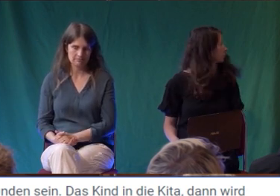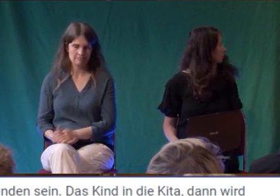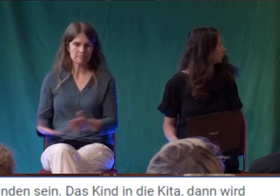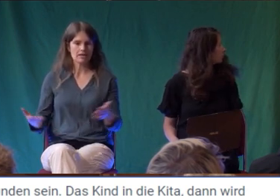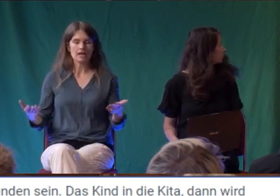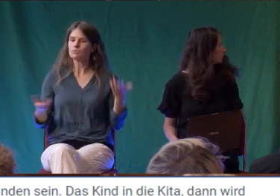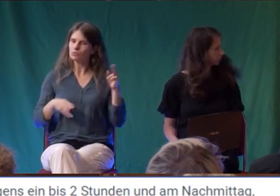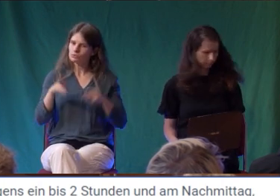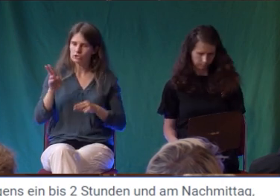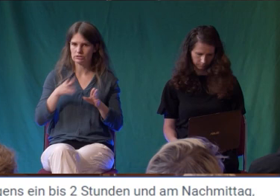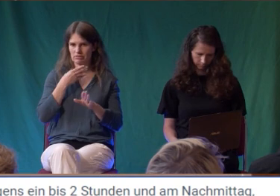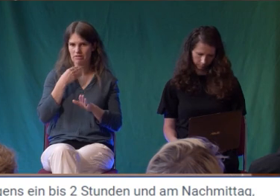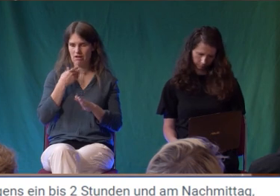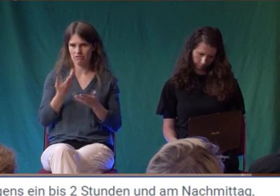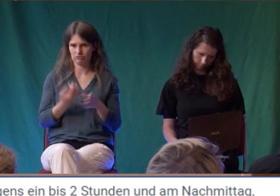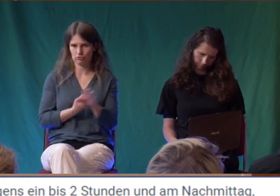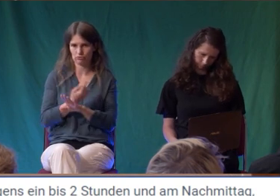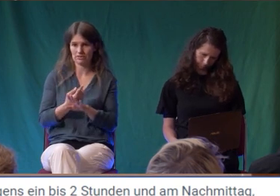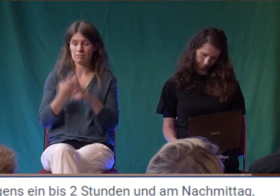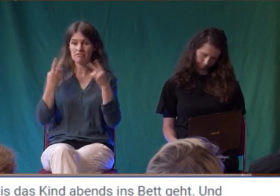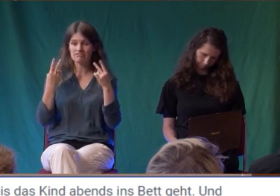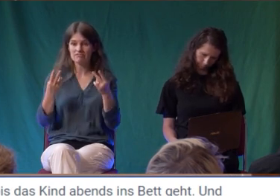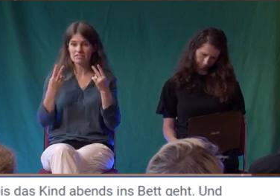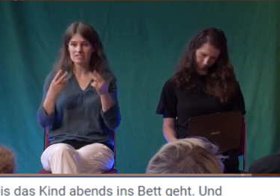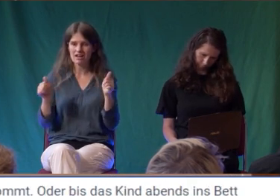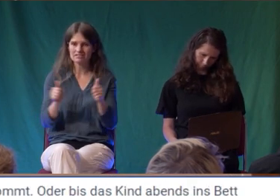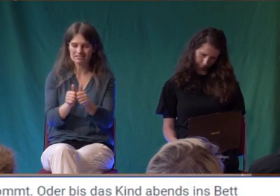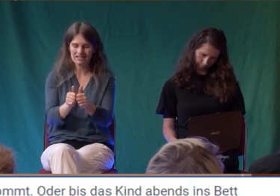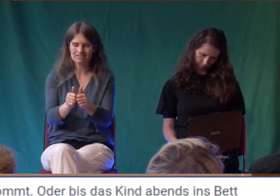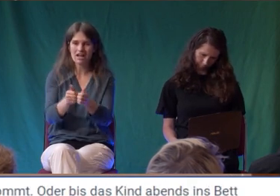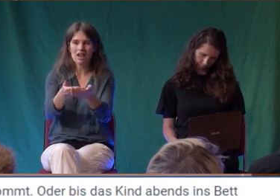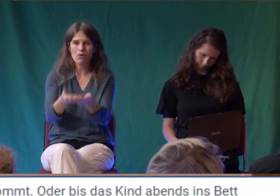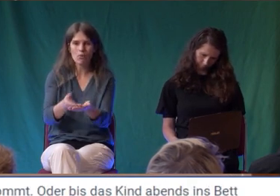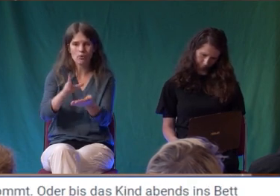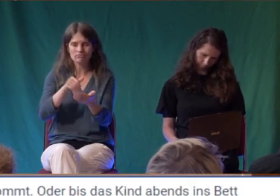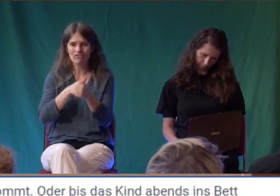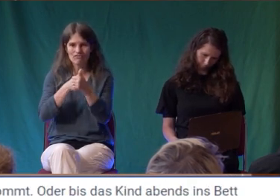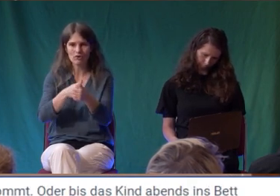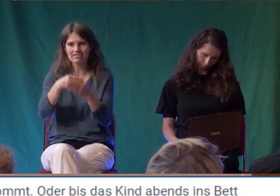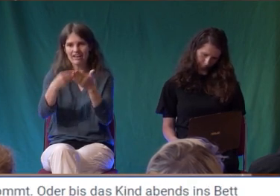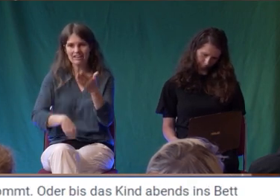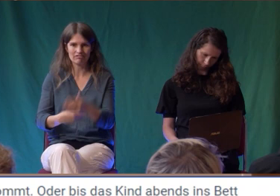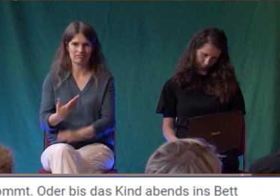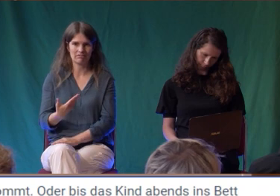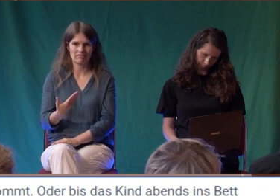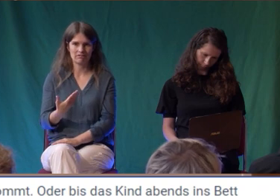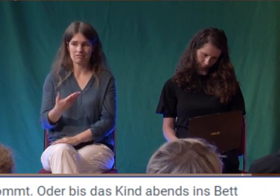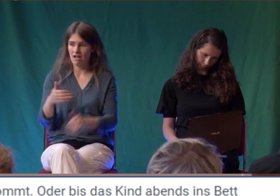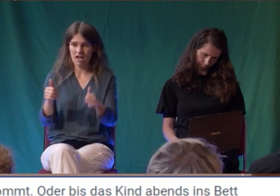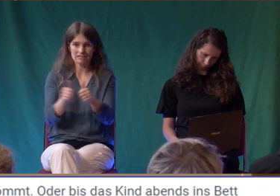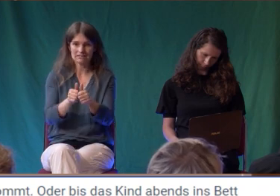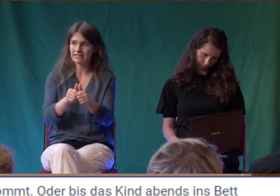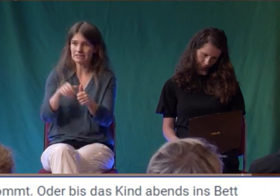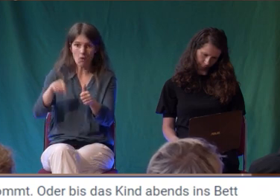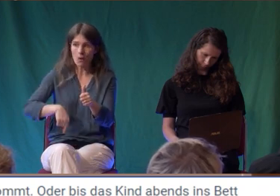wichtig ist dass die tarifliche entlohnt wird das hatten wir heute auch schon mal gehört dass es eins der wichtigen Grundlagen ist überhaupt Assistenz noch